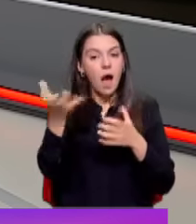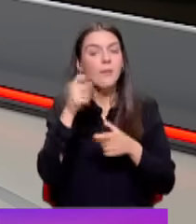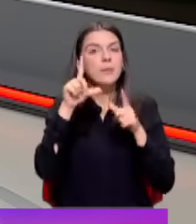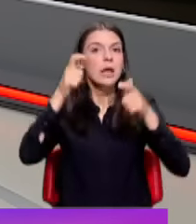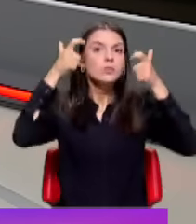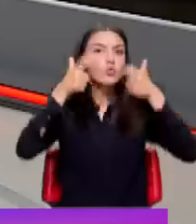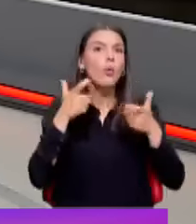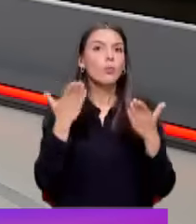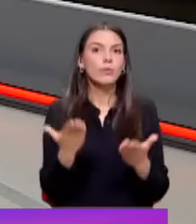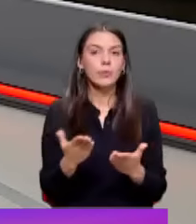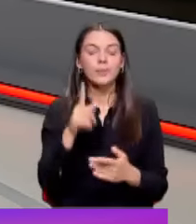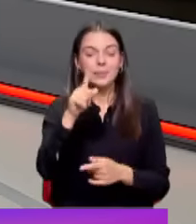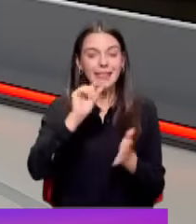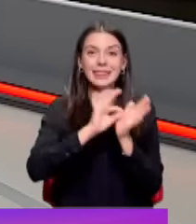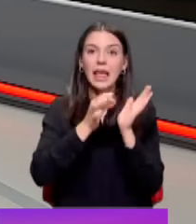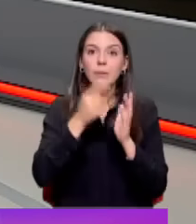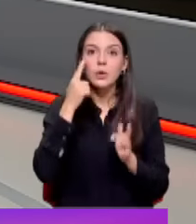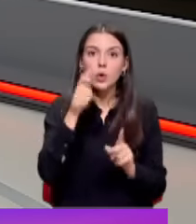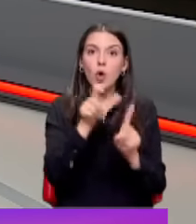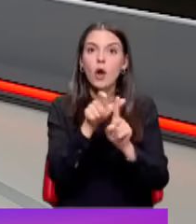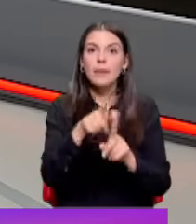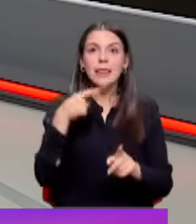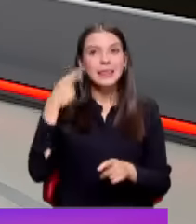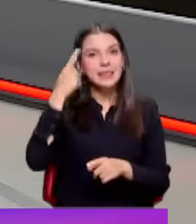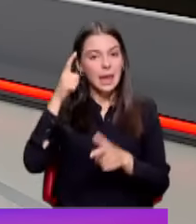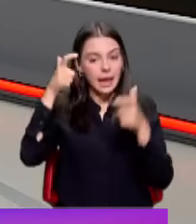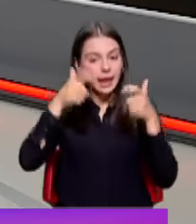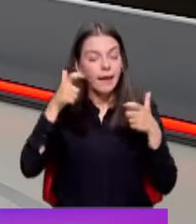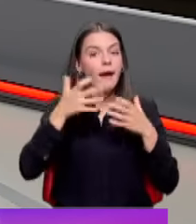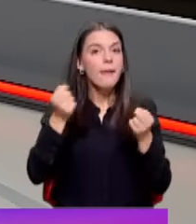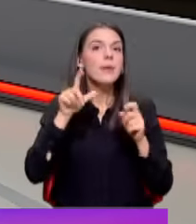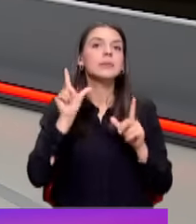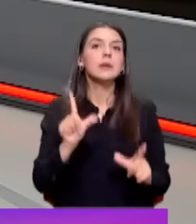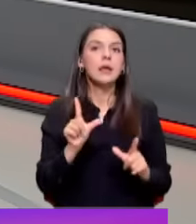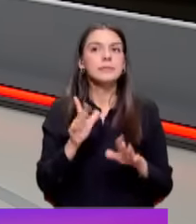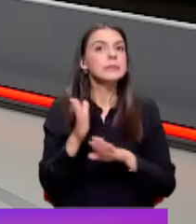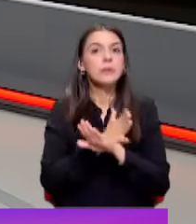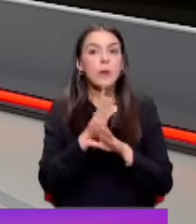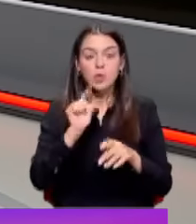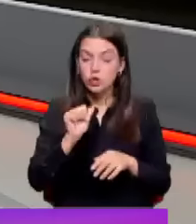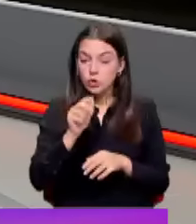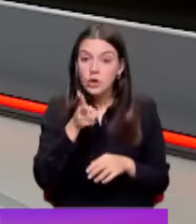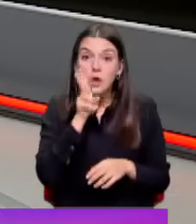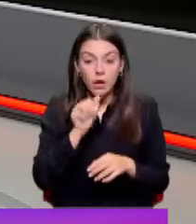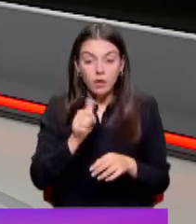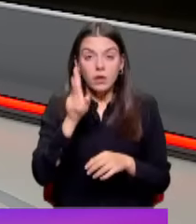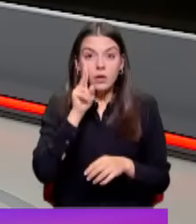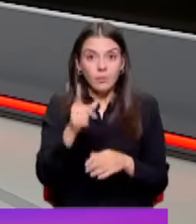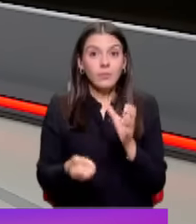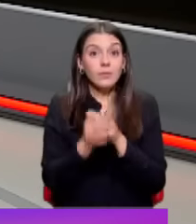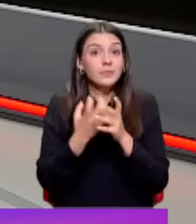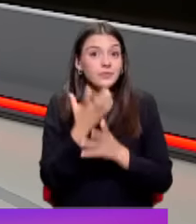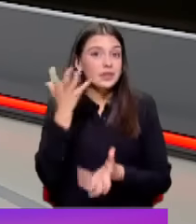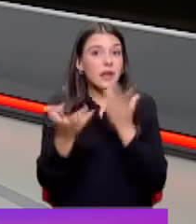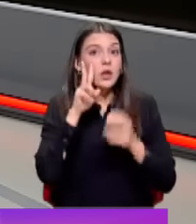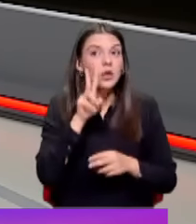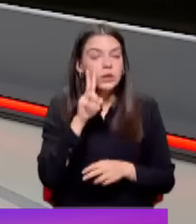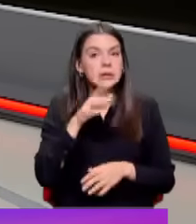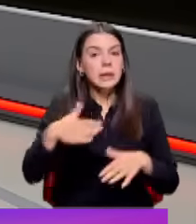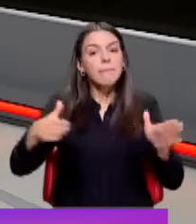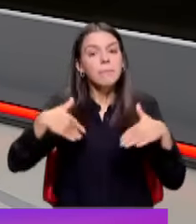sorumluluk. Tedbirleri bireysel olarak da alıyor olmamız lazım, çünkü son günlerde çıkan yangınlar gösterdi ki piknik